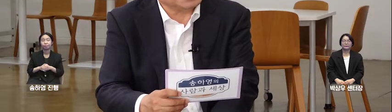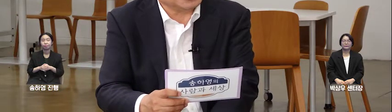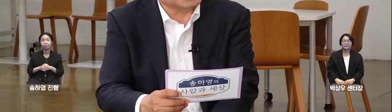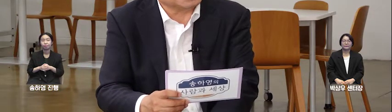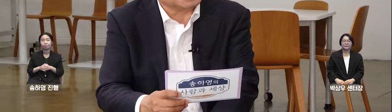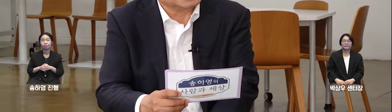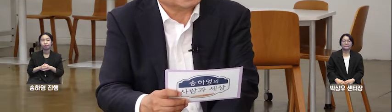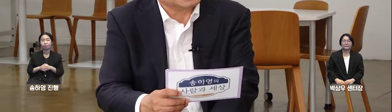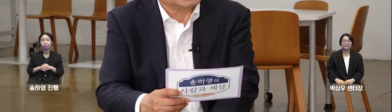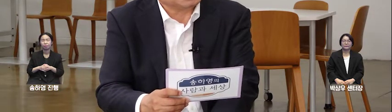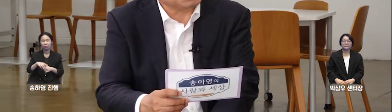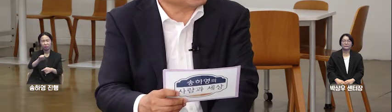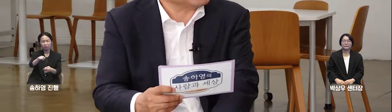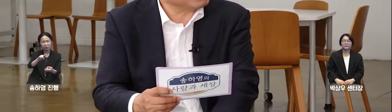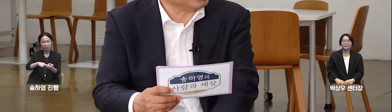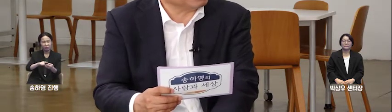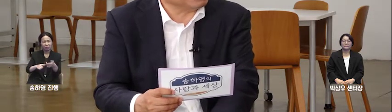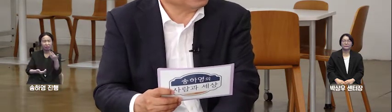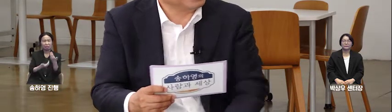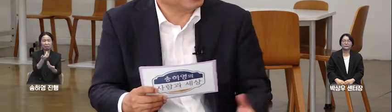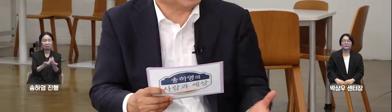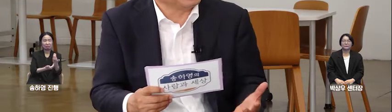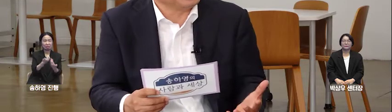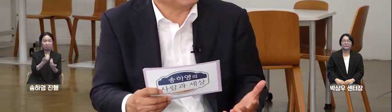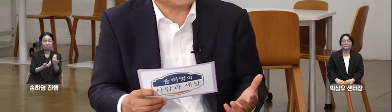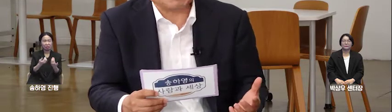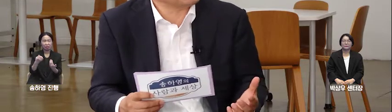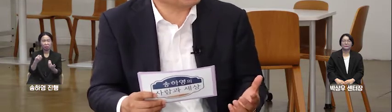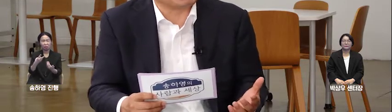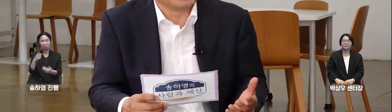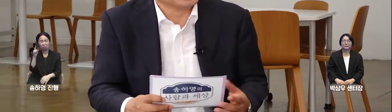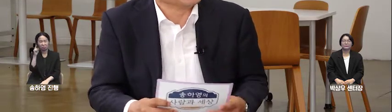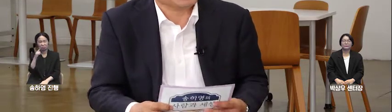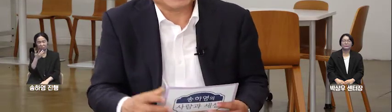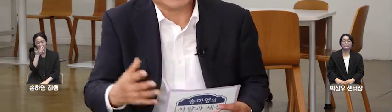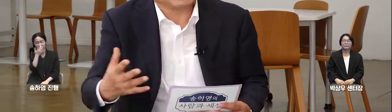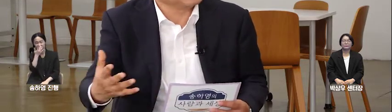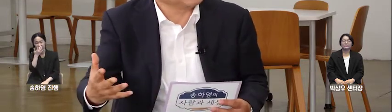이런 거에 대해서 좀 낯설어하고 참여가 좀